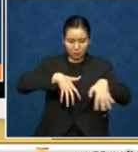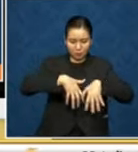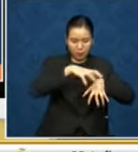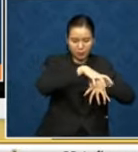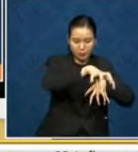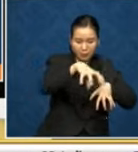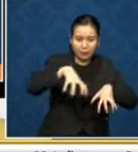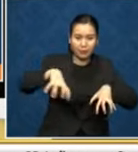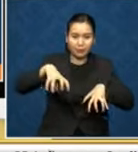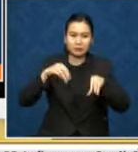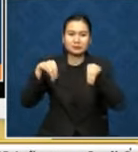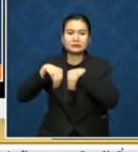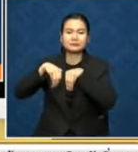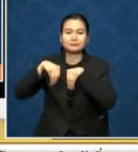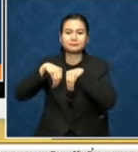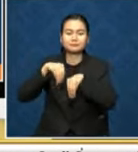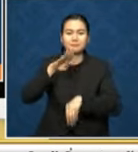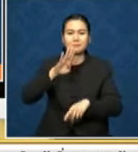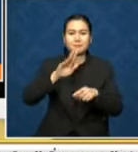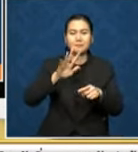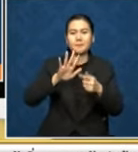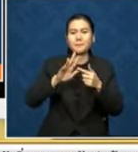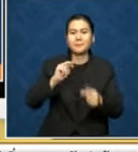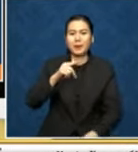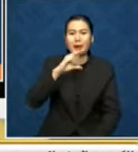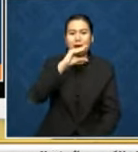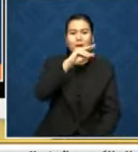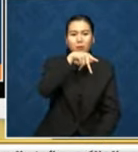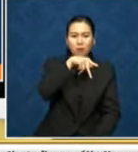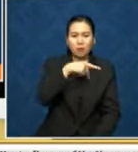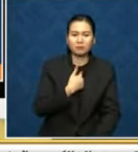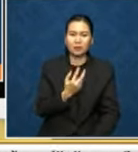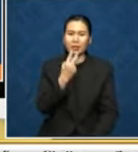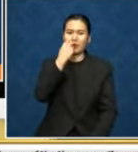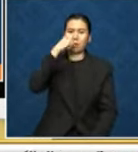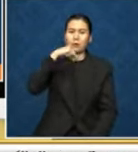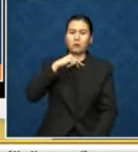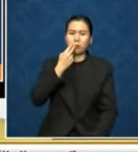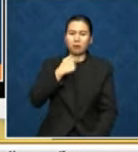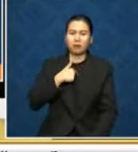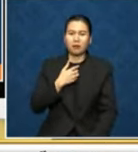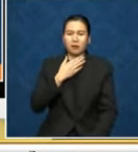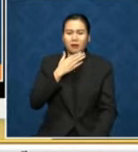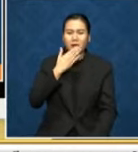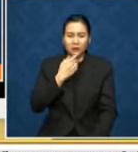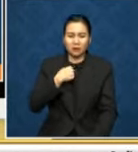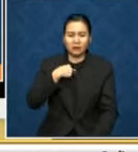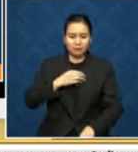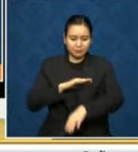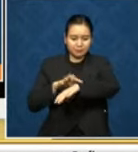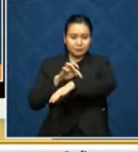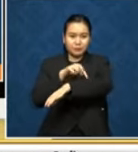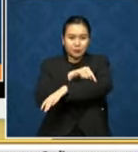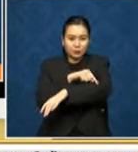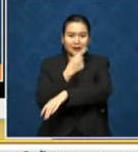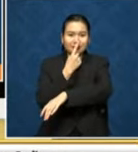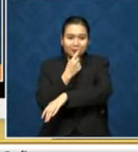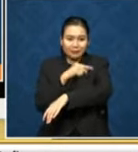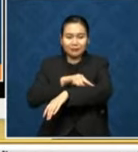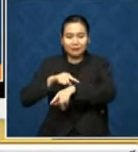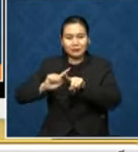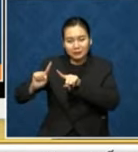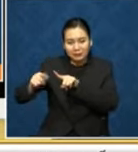พแถวบริเวณบางโพนะคะเส้นทางสามเสนนะคะเกิดโรคภูมิแพ้โรคผิวหนังนะคะเกิดผลเสียต่อระบบทางเดินหายใ